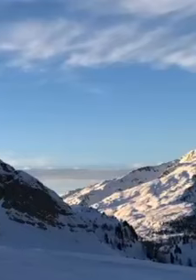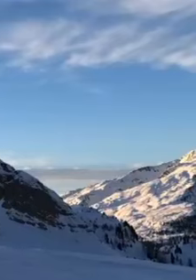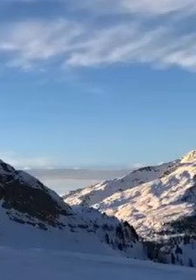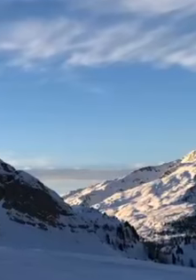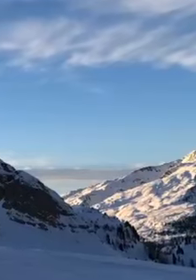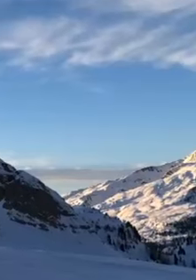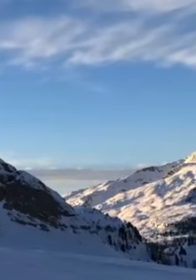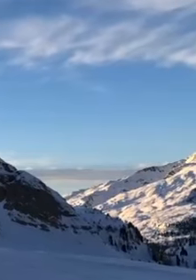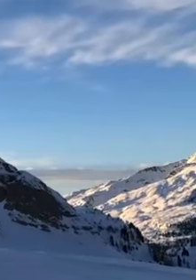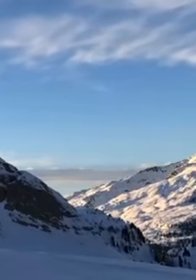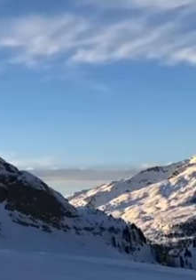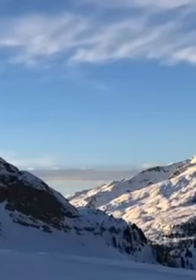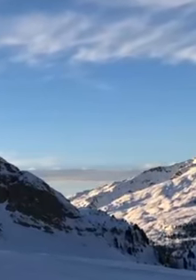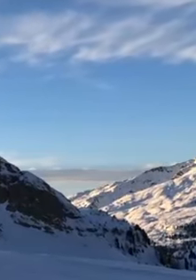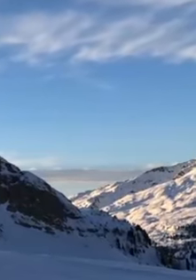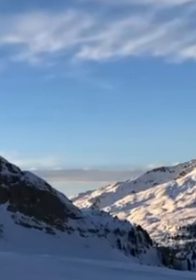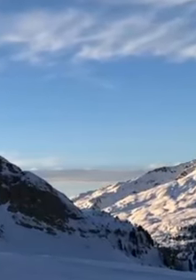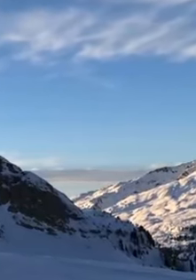non è vero